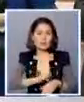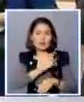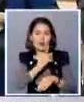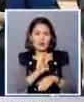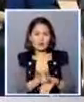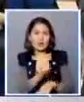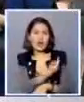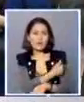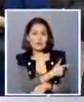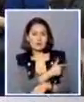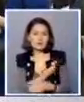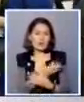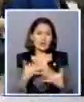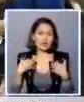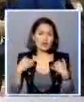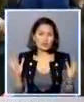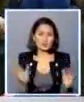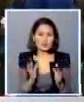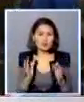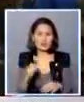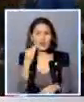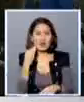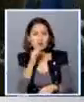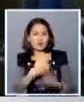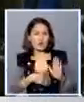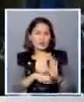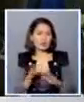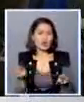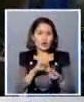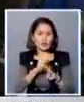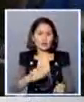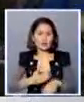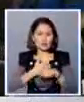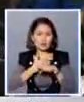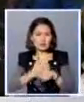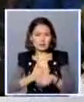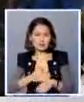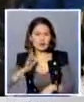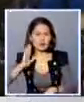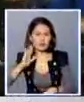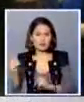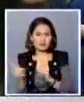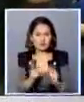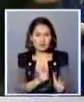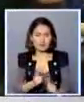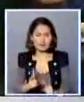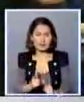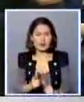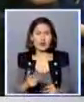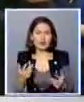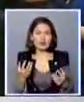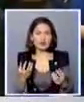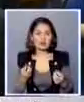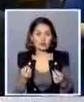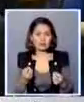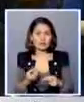мәселесінде, яғни мемлекет тарапынан, яғни үкімет тарапынан қолдау табатындығын біз байқап өттік. Ал енді